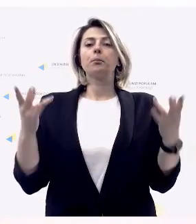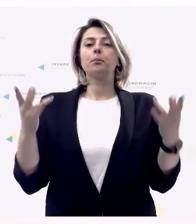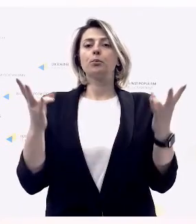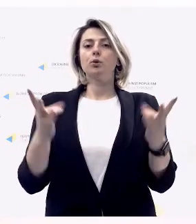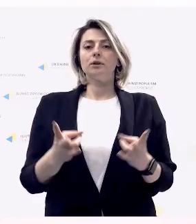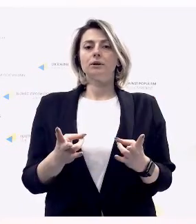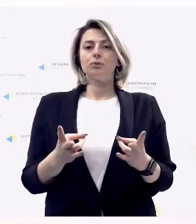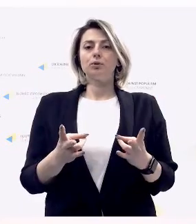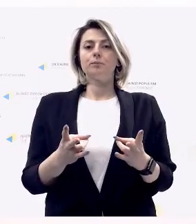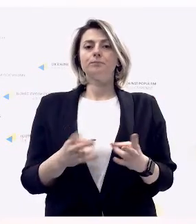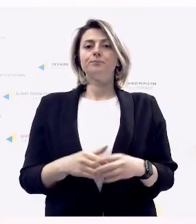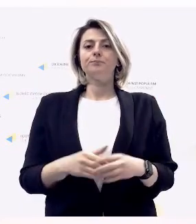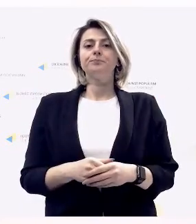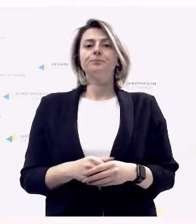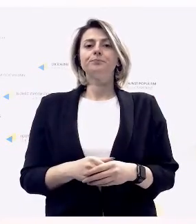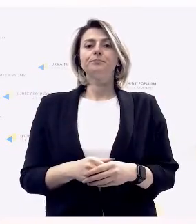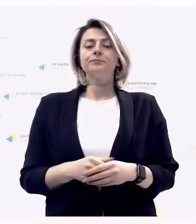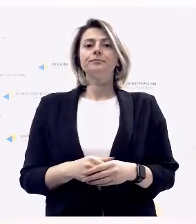потрібно